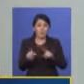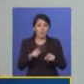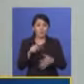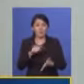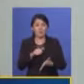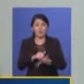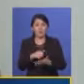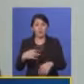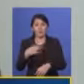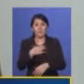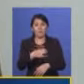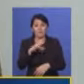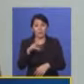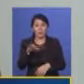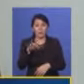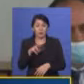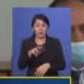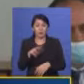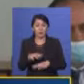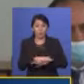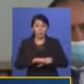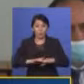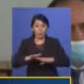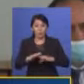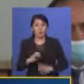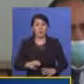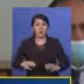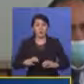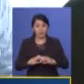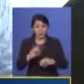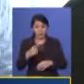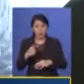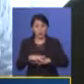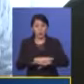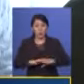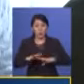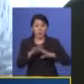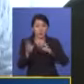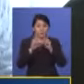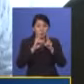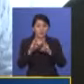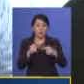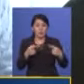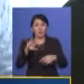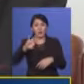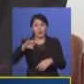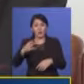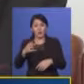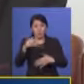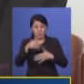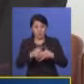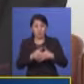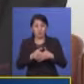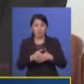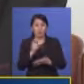құжатта квазимемлекеттік секторда қоғамдық кеңес құру мүмкіндігін қарастыру қажет делінген. Қоғамдық кеңестердің құрамына түрлі әлеуметтік топ өкілдерін кеңінен